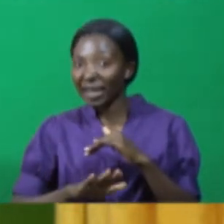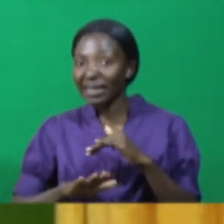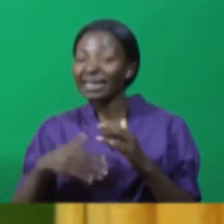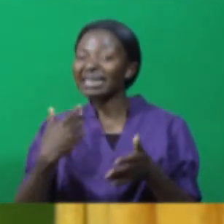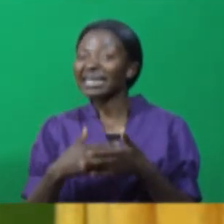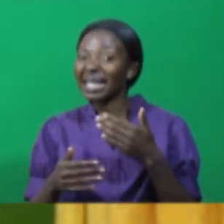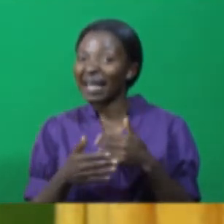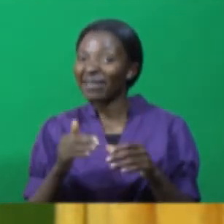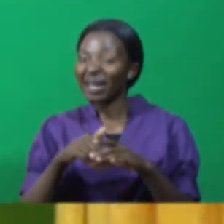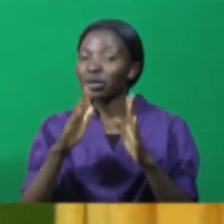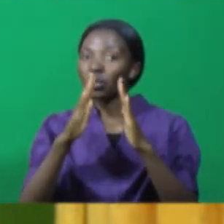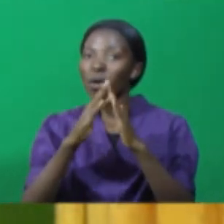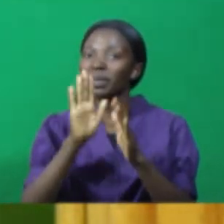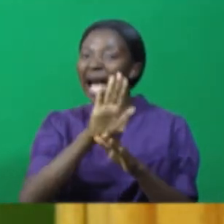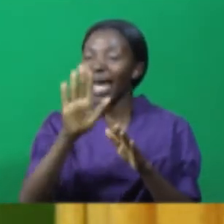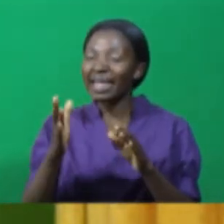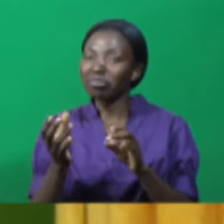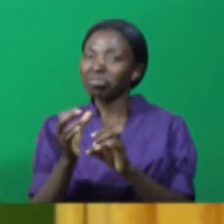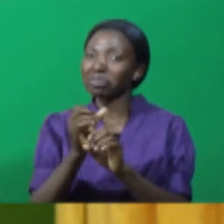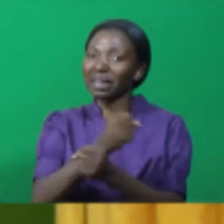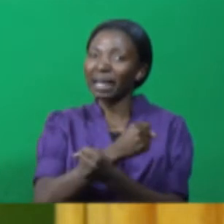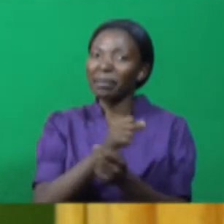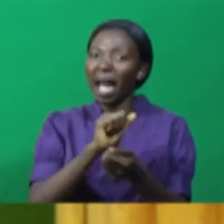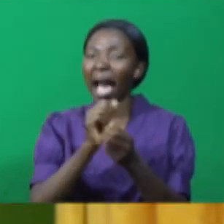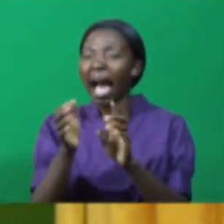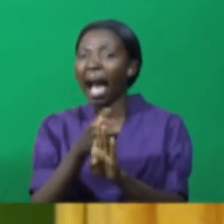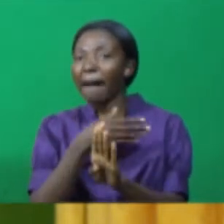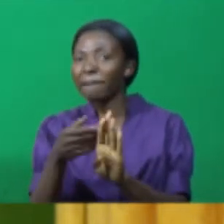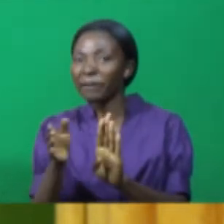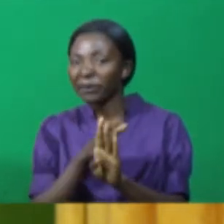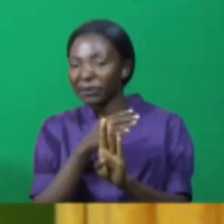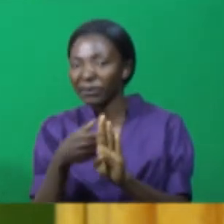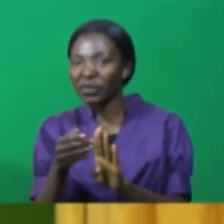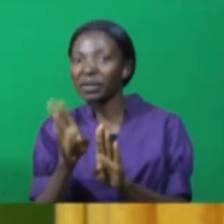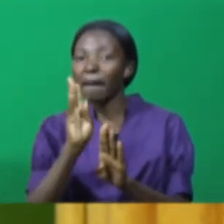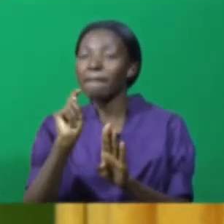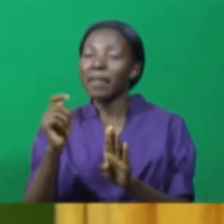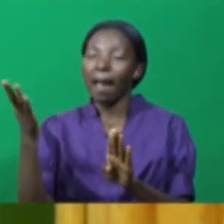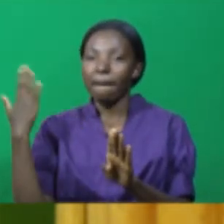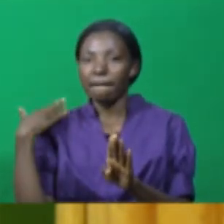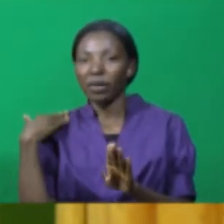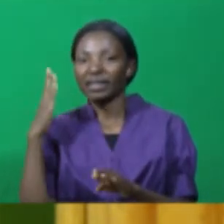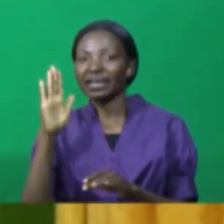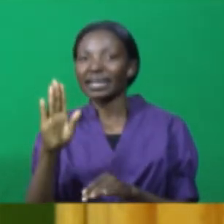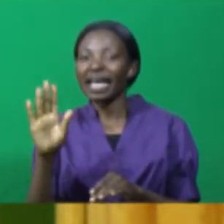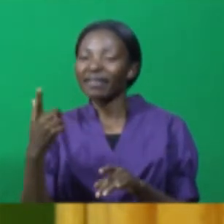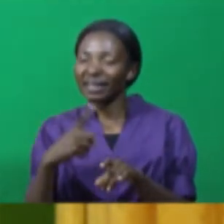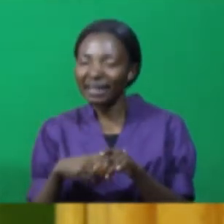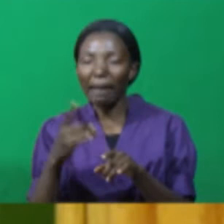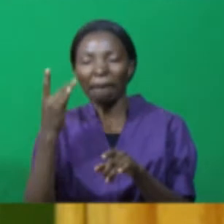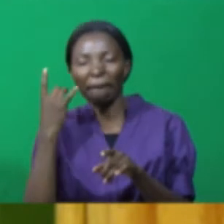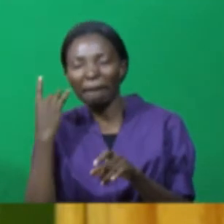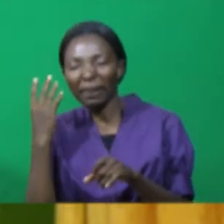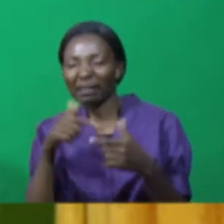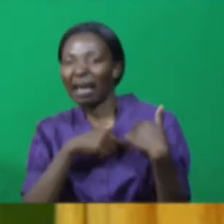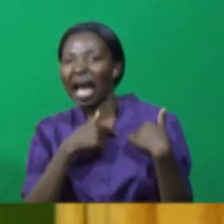mudzimbo. Vamwe vanotobatwa chibharo nevanogara navo. Vamwe ihama chaidzo dzinotovabata chibharo. Vanogara vachirwadziwa pamwoyo